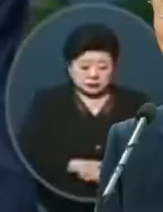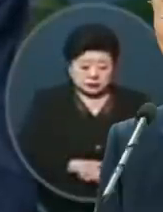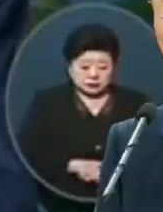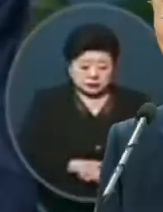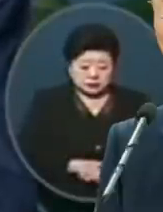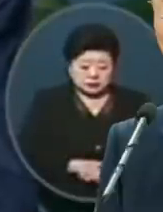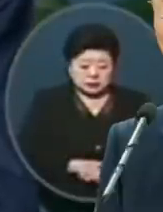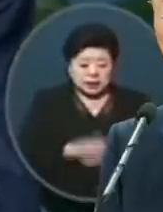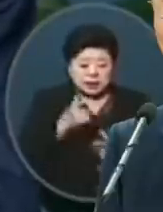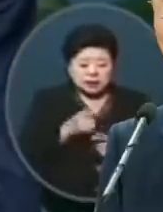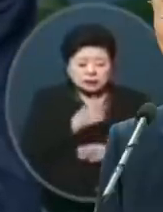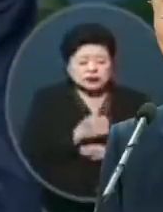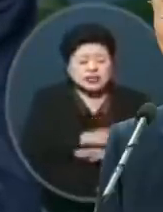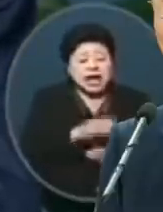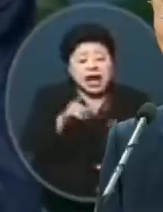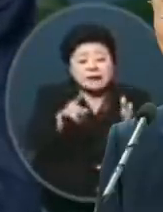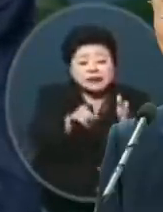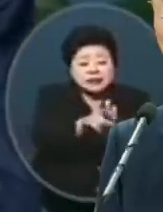예수 그리스도를 잘 믿는